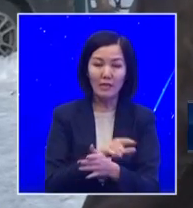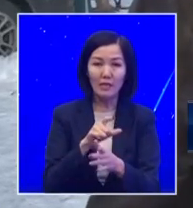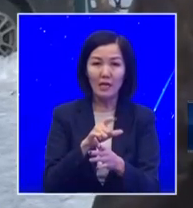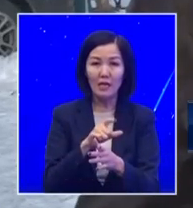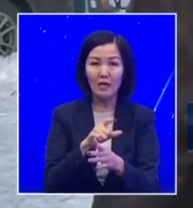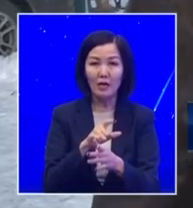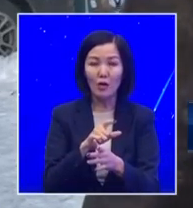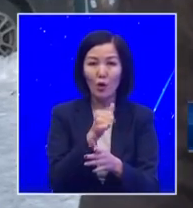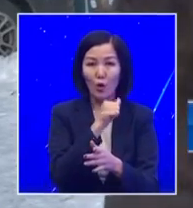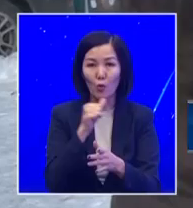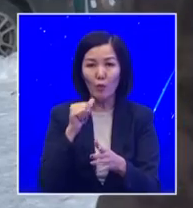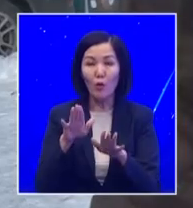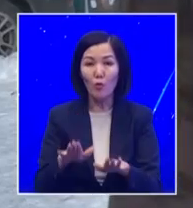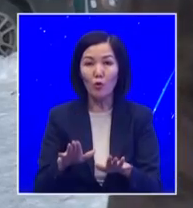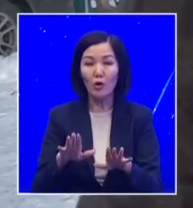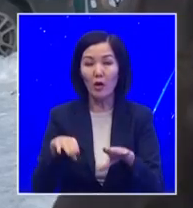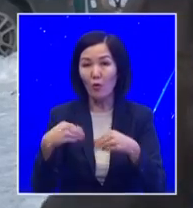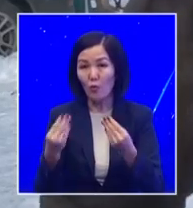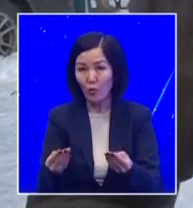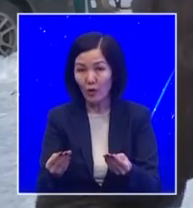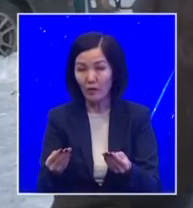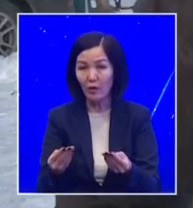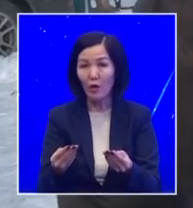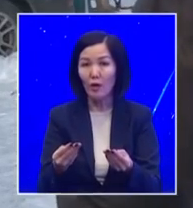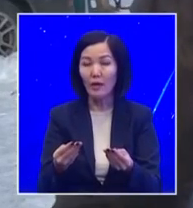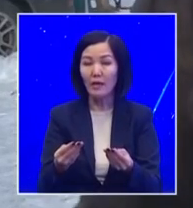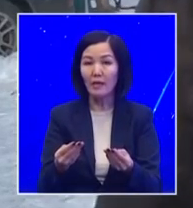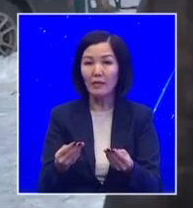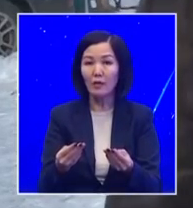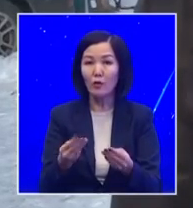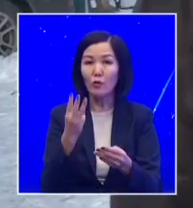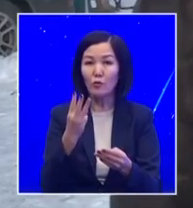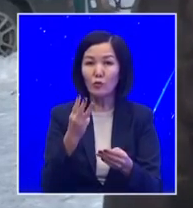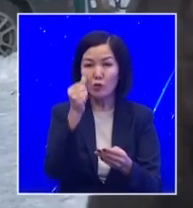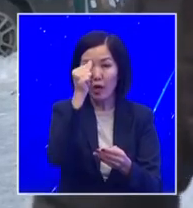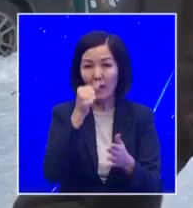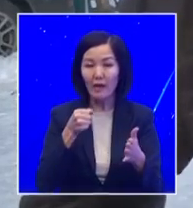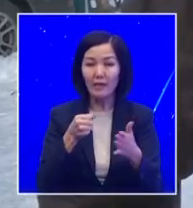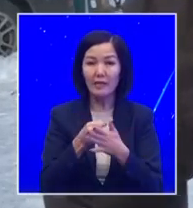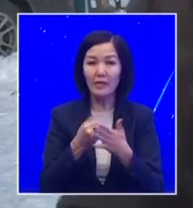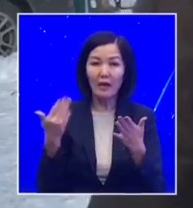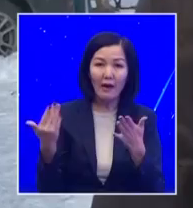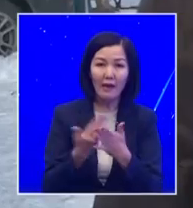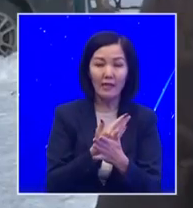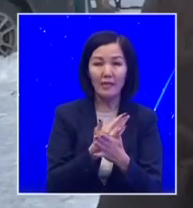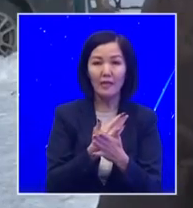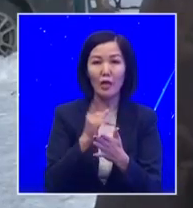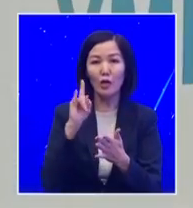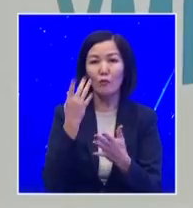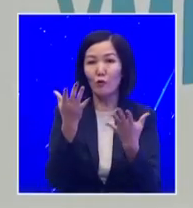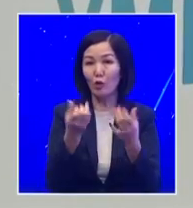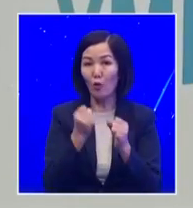ғой. Полиция бәрі сразу көріп тұрсыздар, қазір бағана көрсетті, бір жарым бес минуттың ішінде медициналық қызметті алады. Бәрі видеоға бәрі нақтыланып